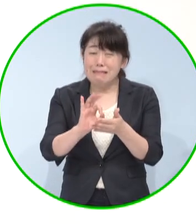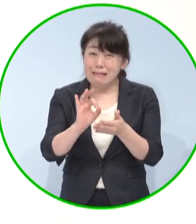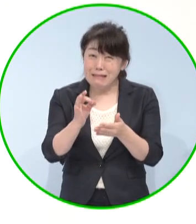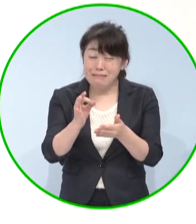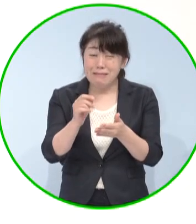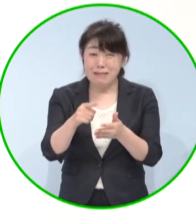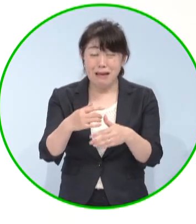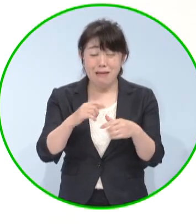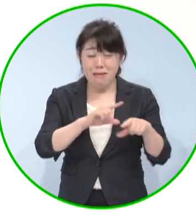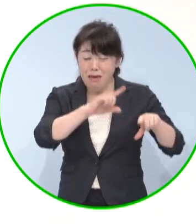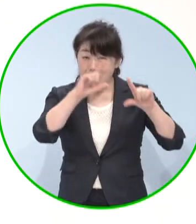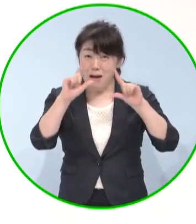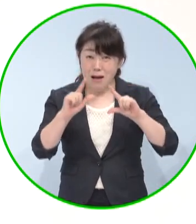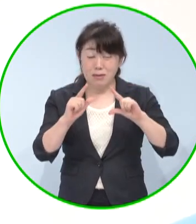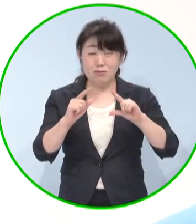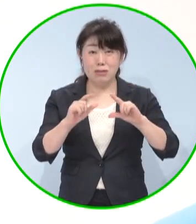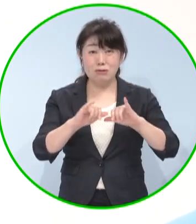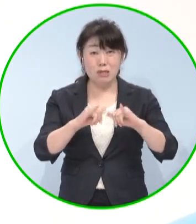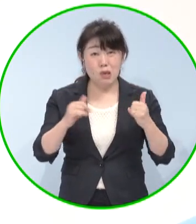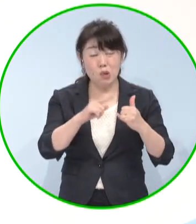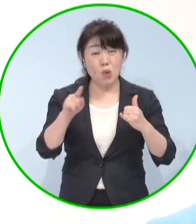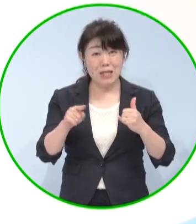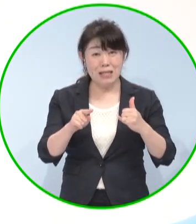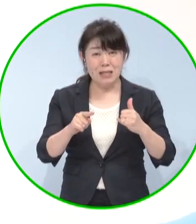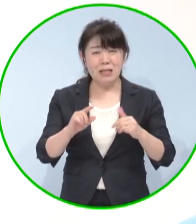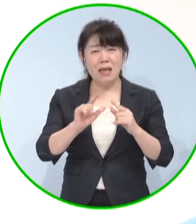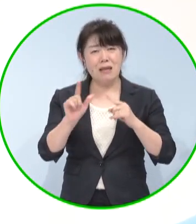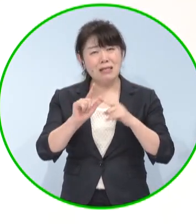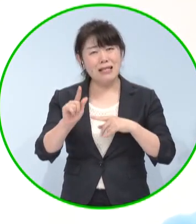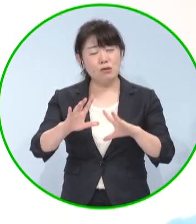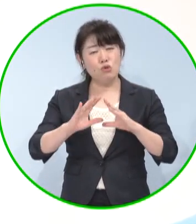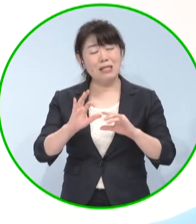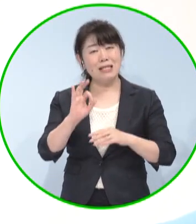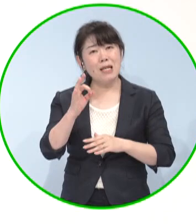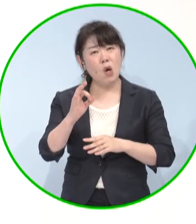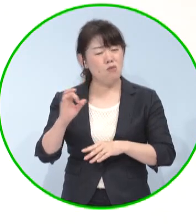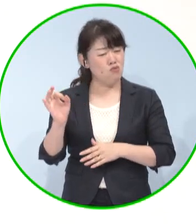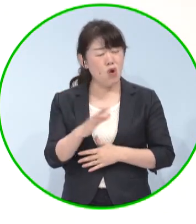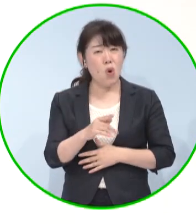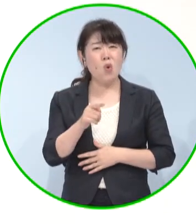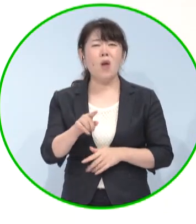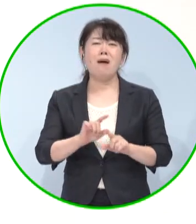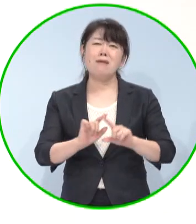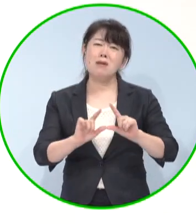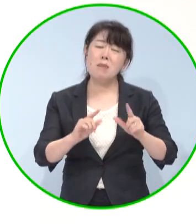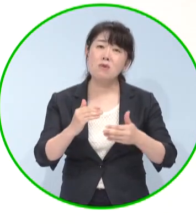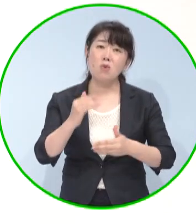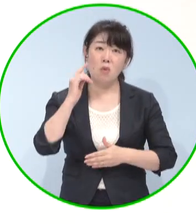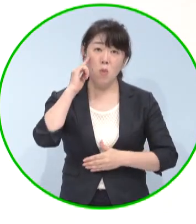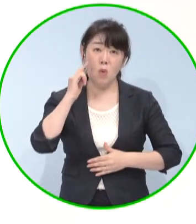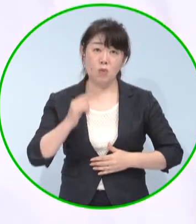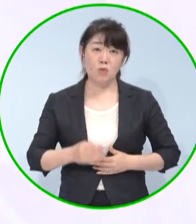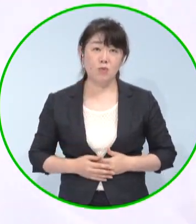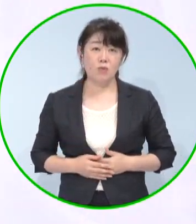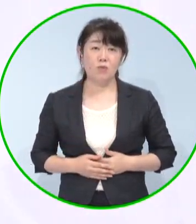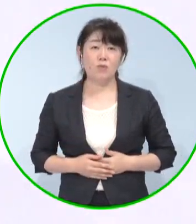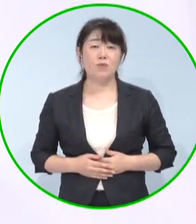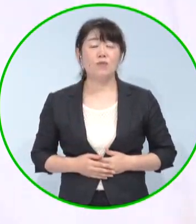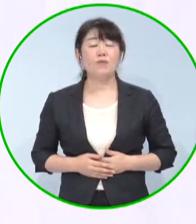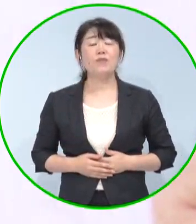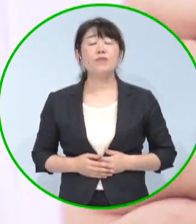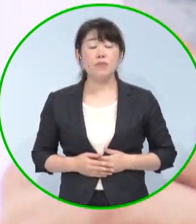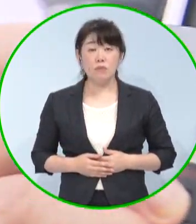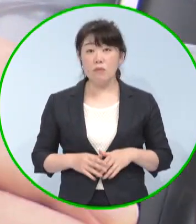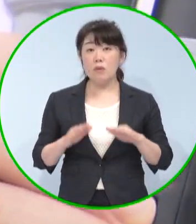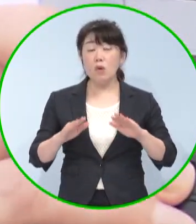ている方の受信料を無料にする、これはね、ある意味当たり前のことですよ。